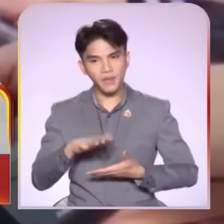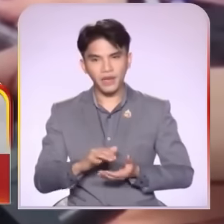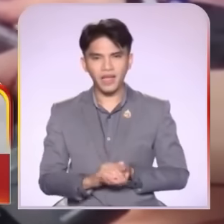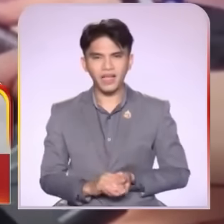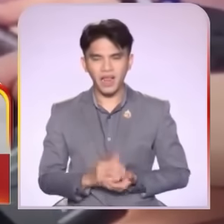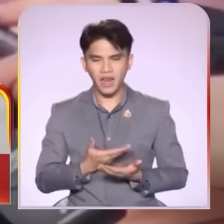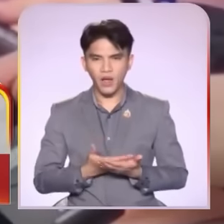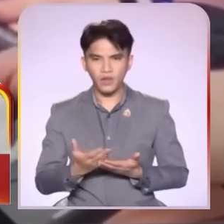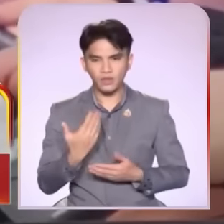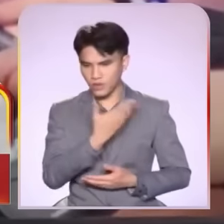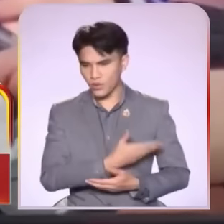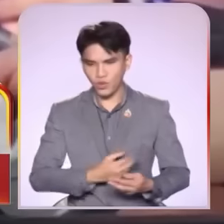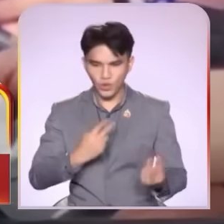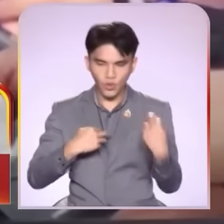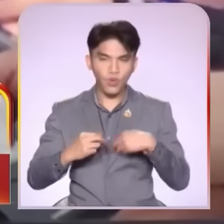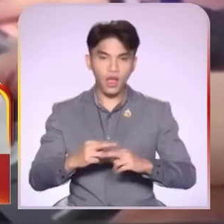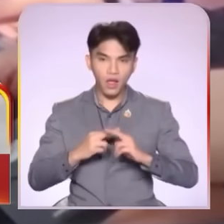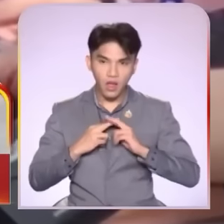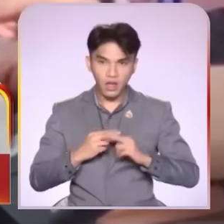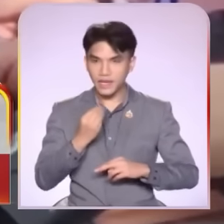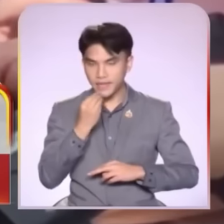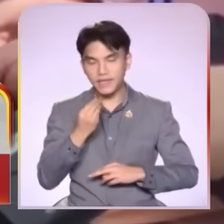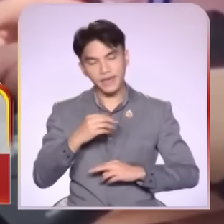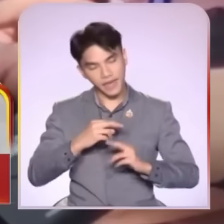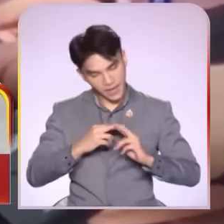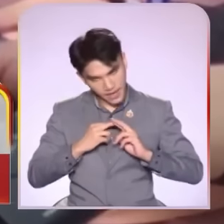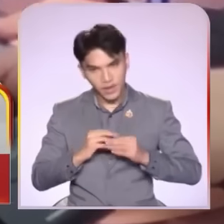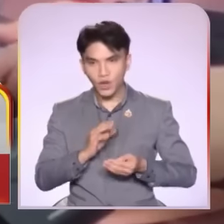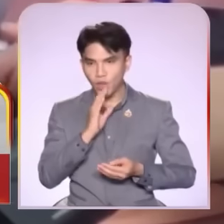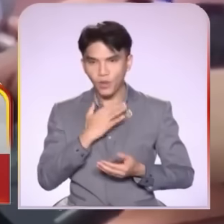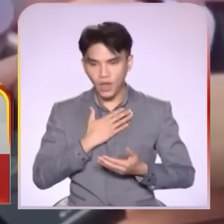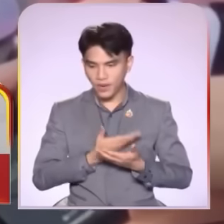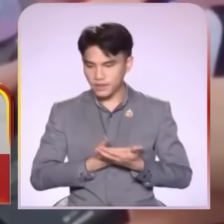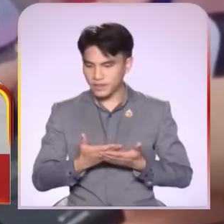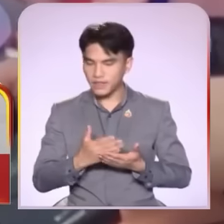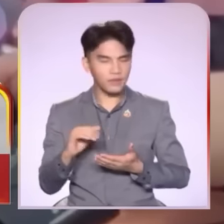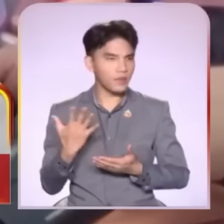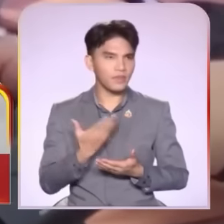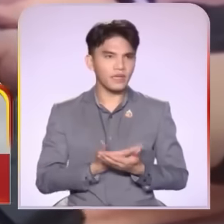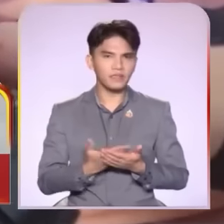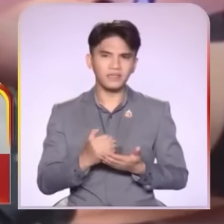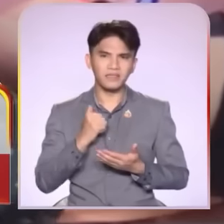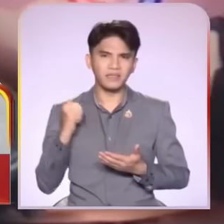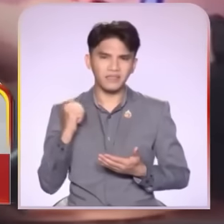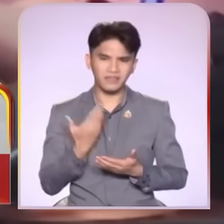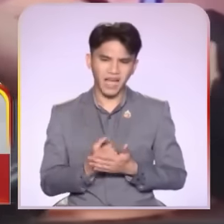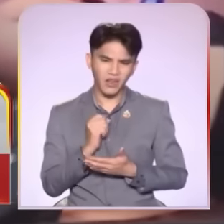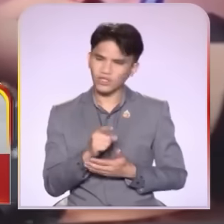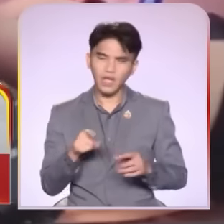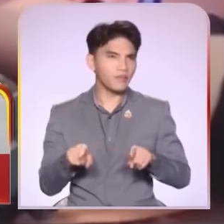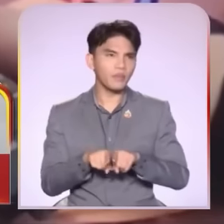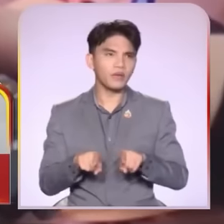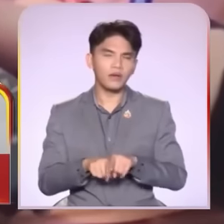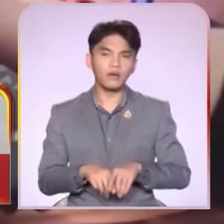หมดแล้วเราซื้อสุขภาพเราตัวเองเนี้ย เราก็กินเองด้วย ทาน เองด้วย ใช่ถ้าเราไม่ซื้อตรงนี้เราไปซื้อแบรนด์อื่นมันก็เสียเงินเหมือนเดิม